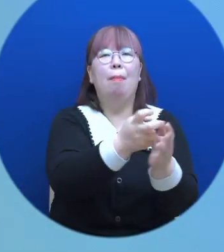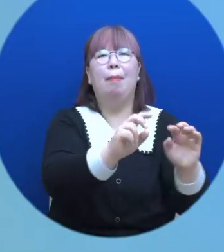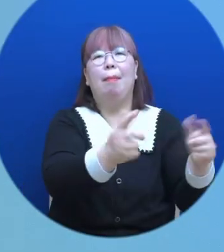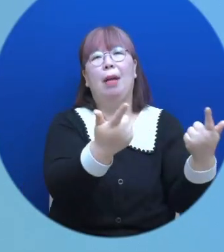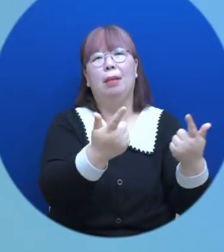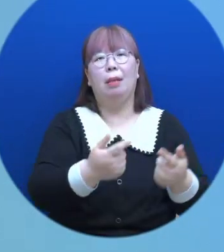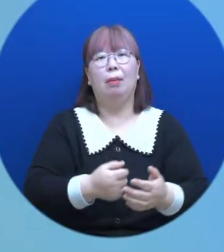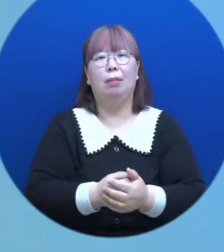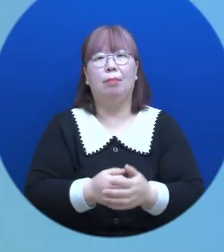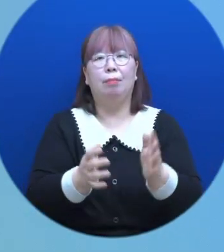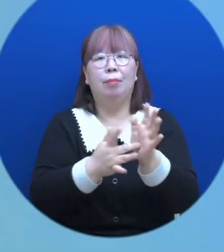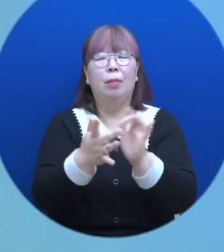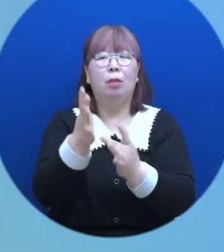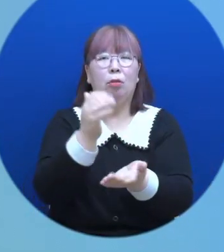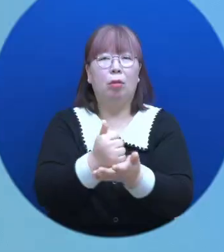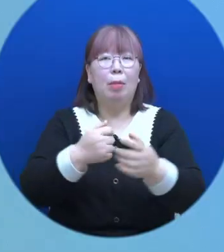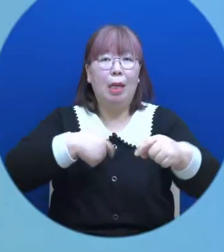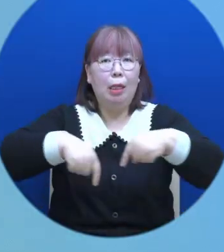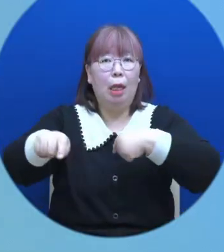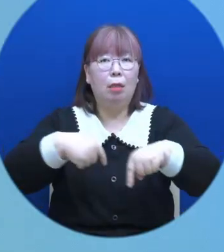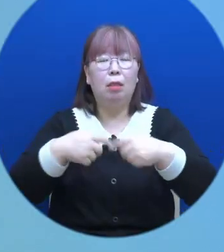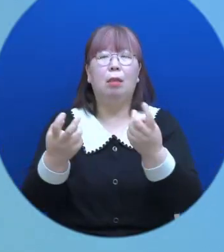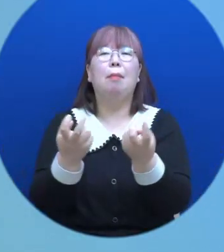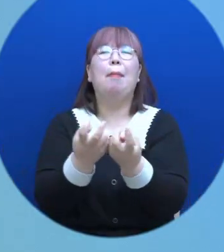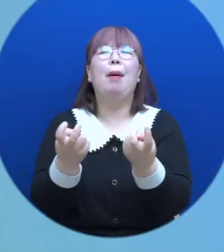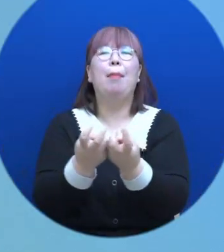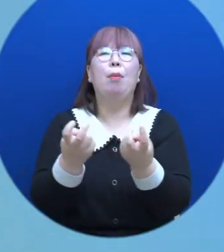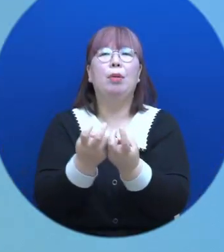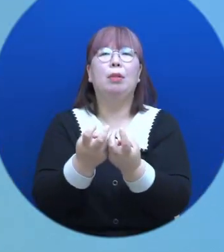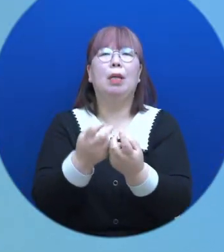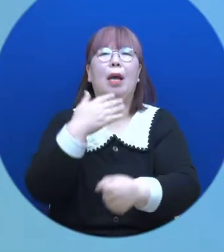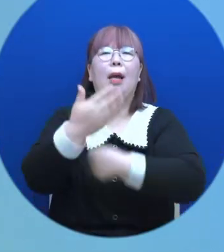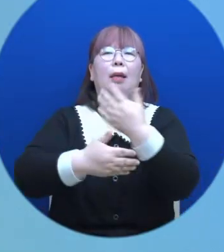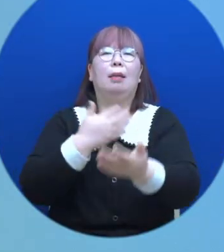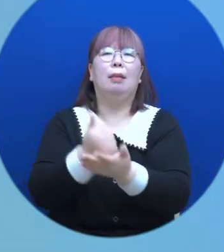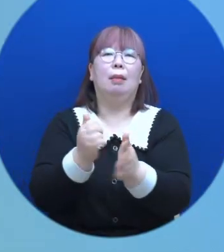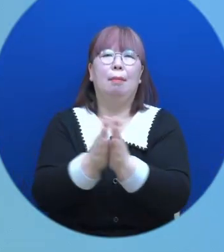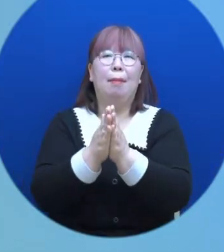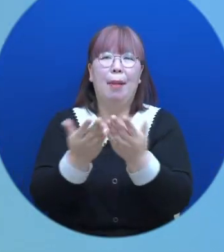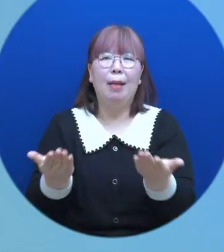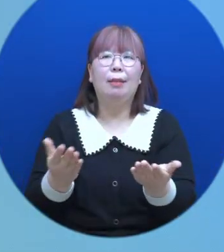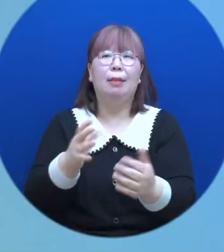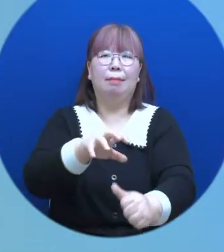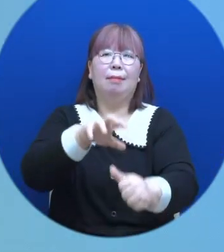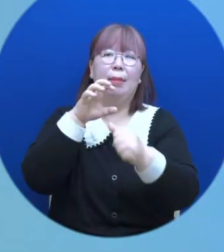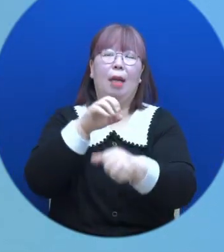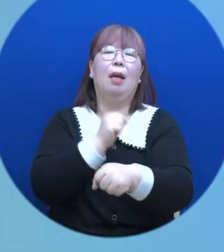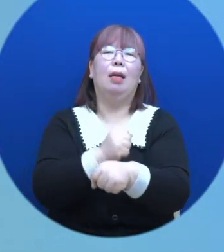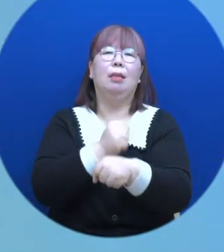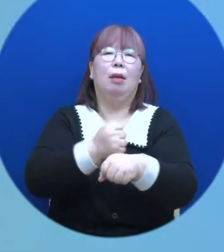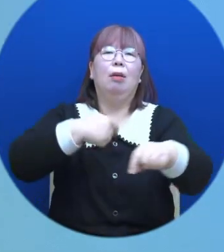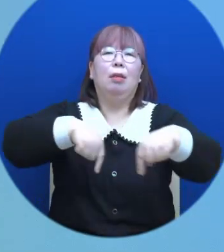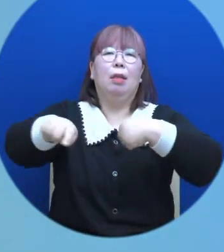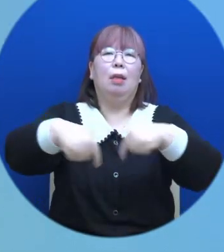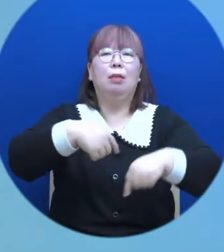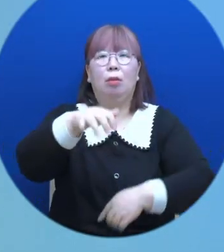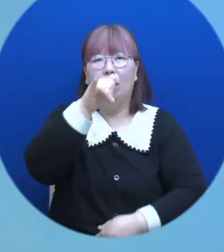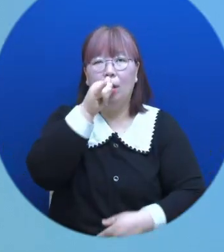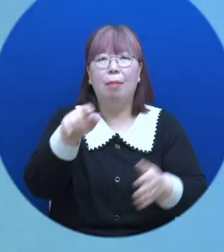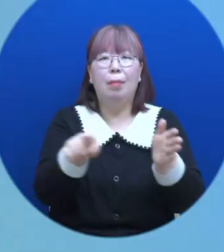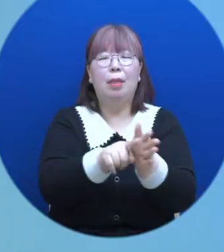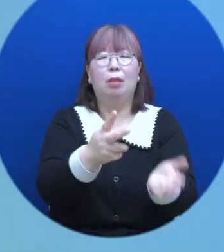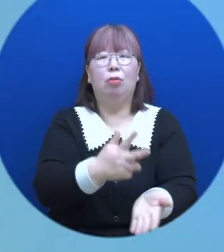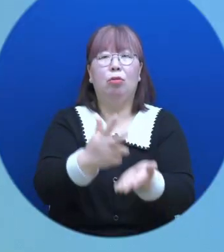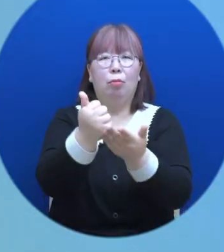아닙니다. 예수님의 다스리는 방법은 말씀을 가지고 다스리고 있다는 사실, 믿으시기를 주의